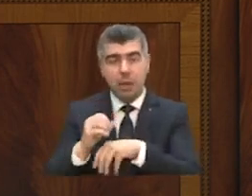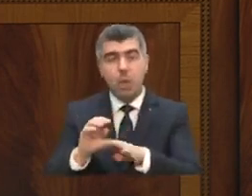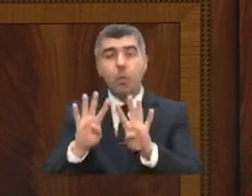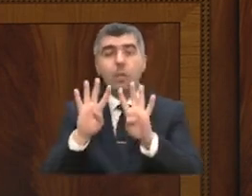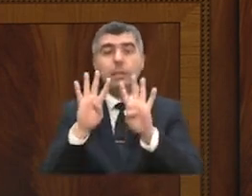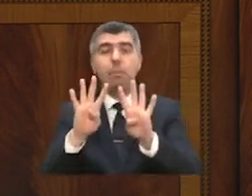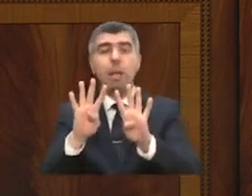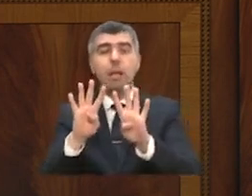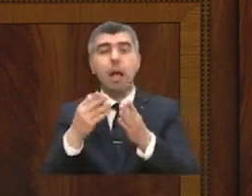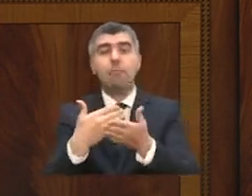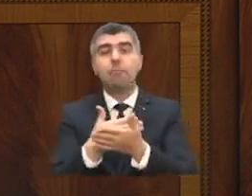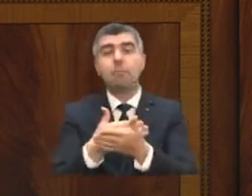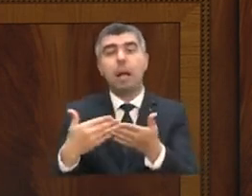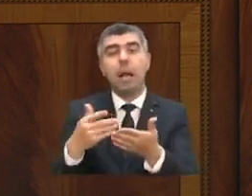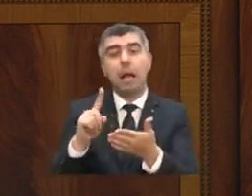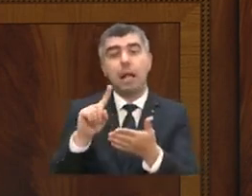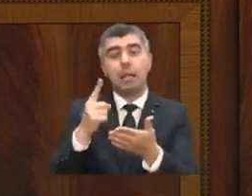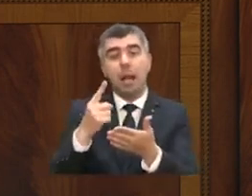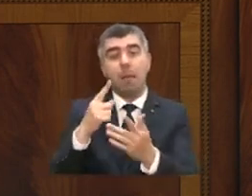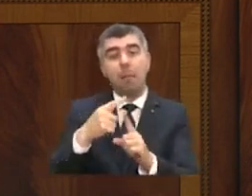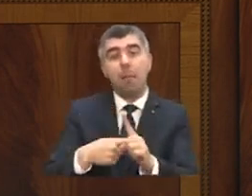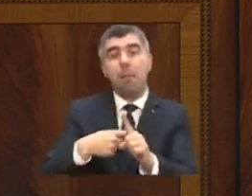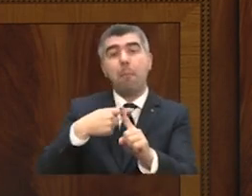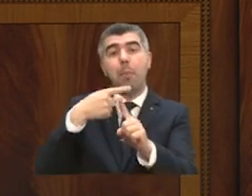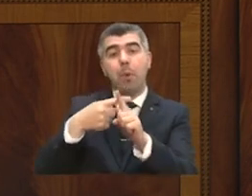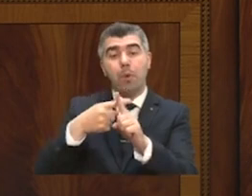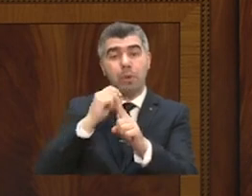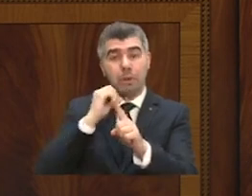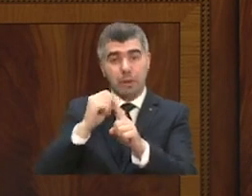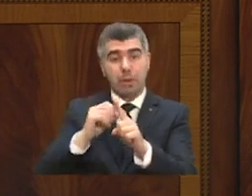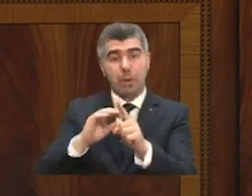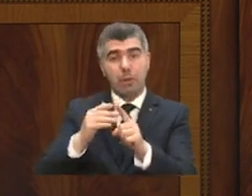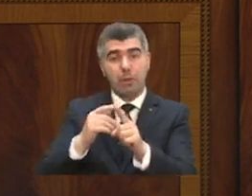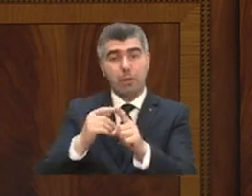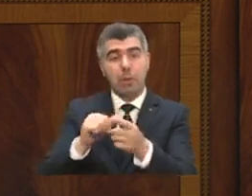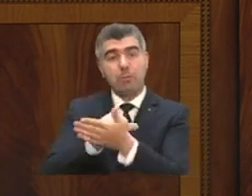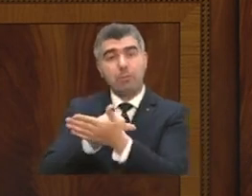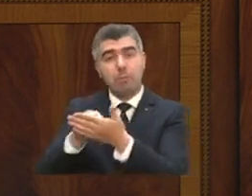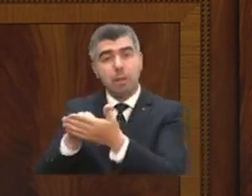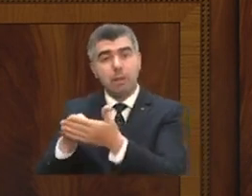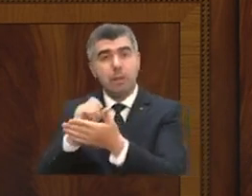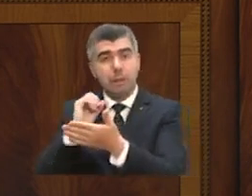الدهم كزيادة في كتلة الأجور